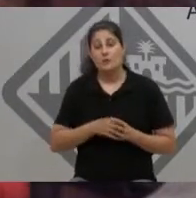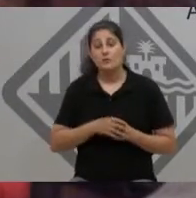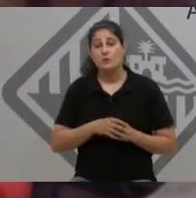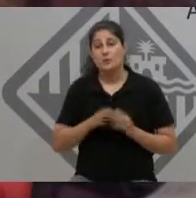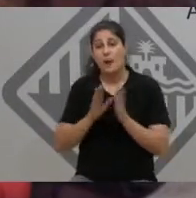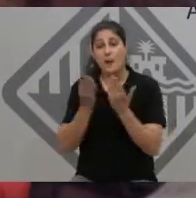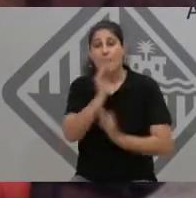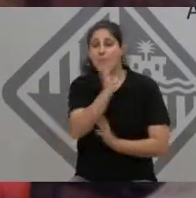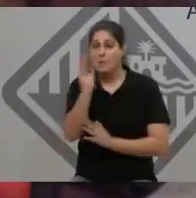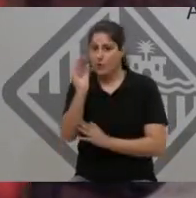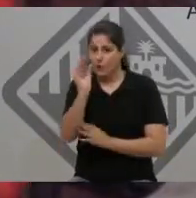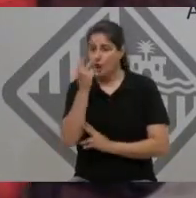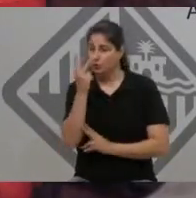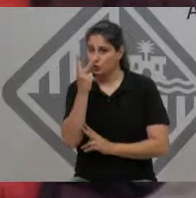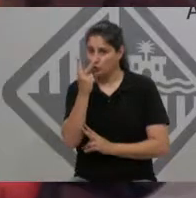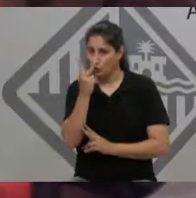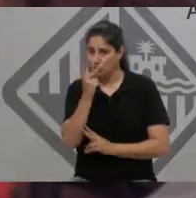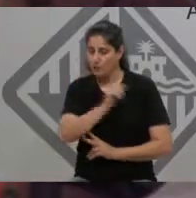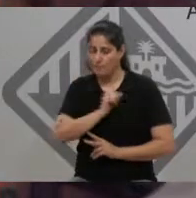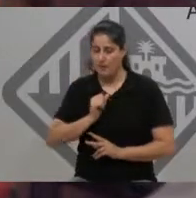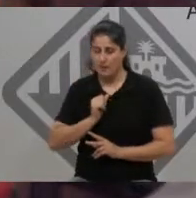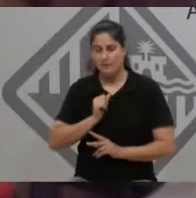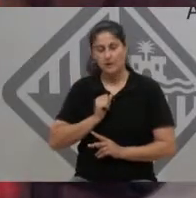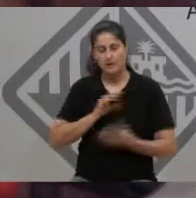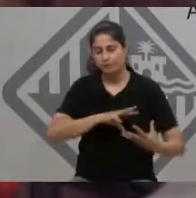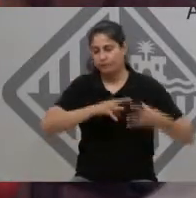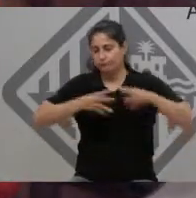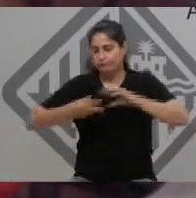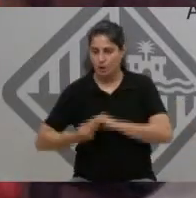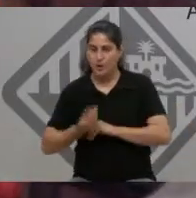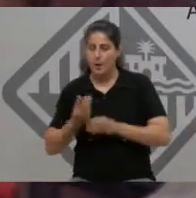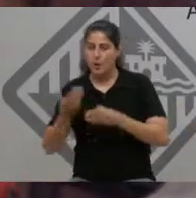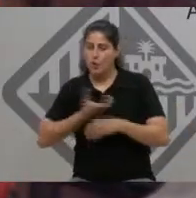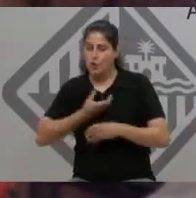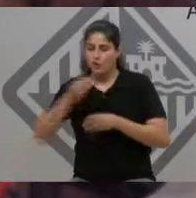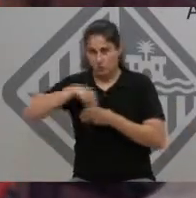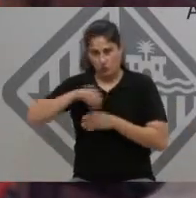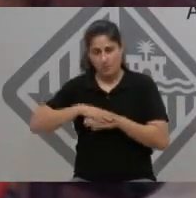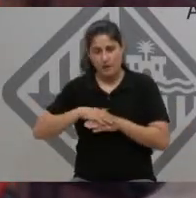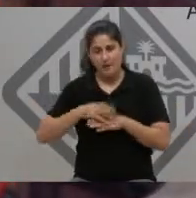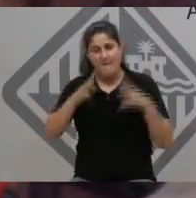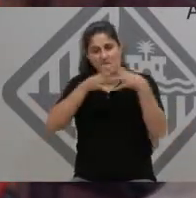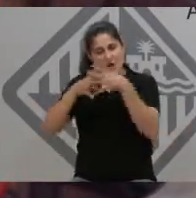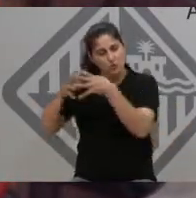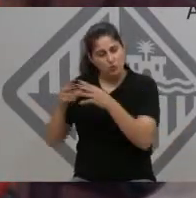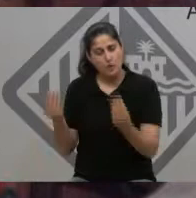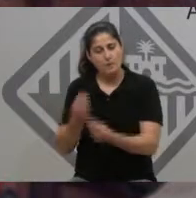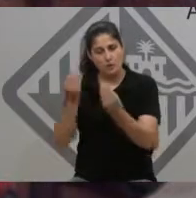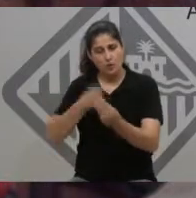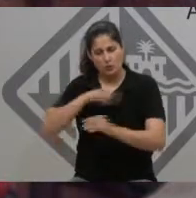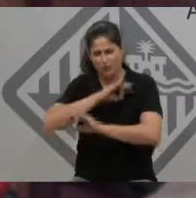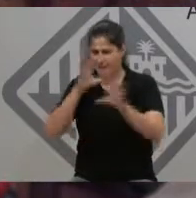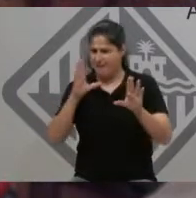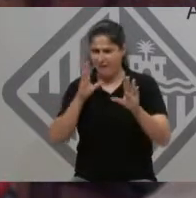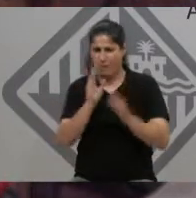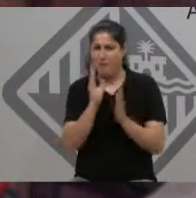biblioteques externalitzades i continuar amb la millora de les infraestructures. Bé, nosaltres tenim clar que les biblioteques